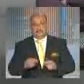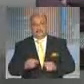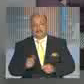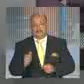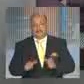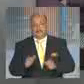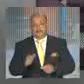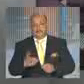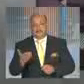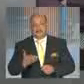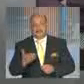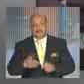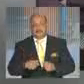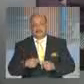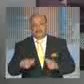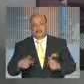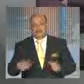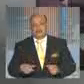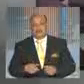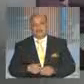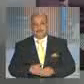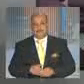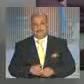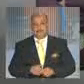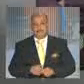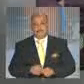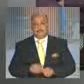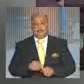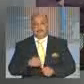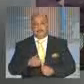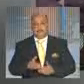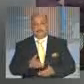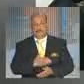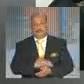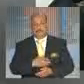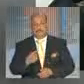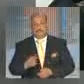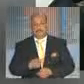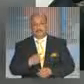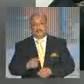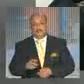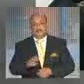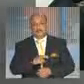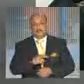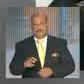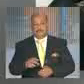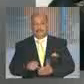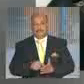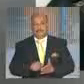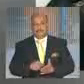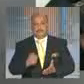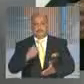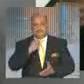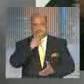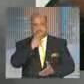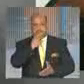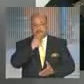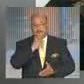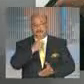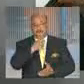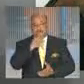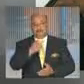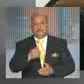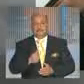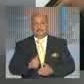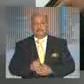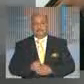يتنقل التلميذ من الحامه، وخاصه المشاق الاكثر اللي هما خارجين من الحامه من الارياف. اي مهم برشا، معناها نقصنا من